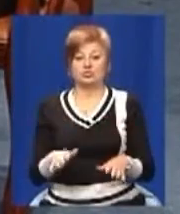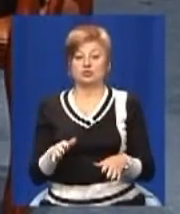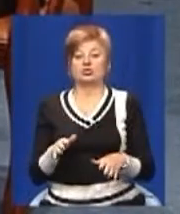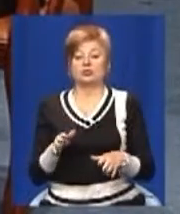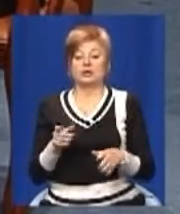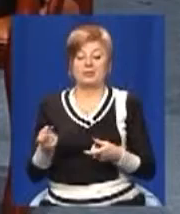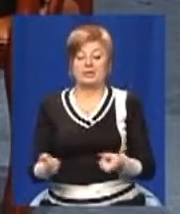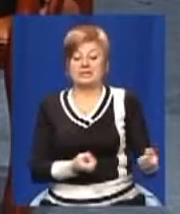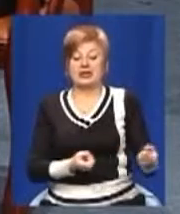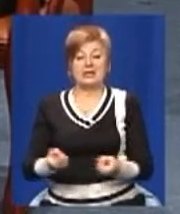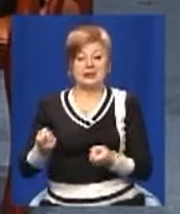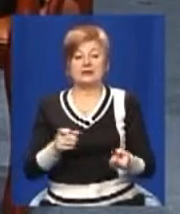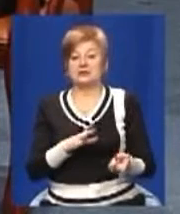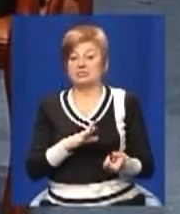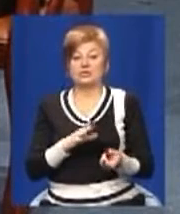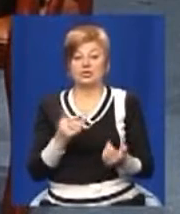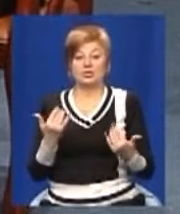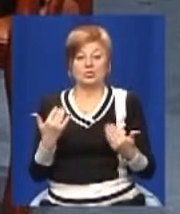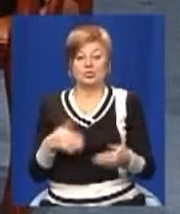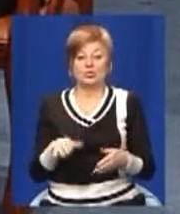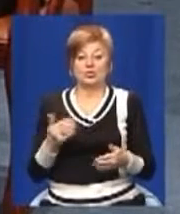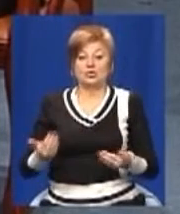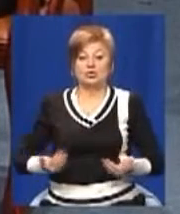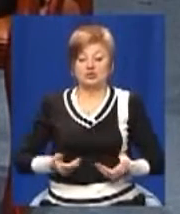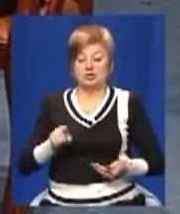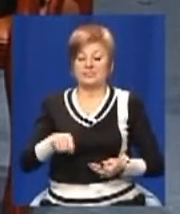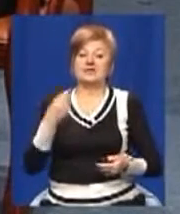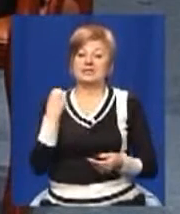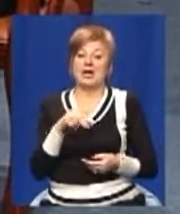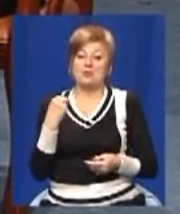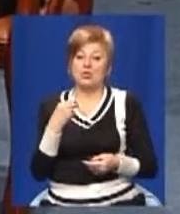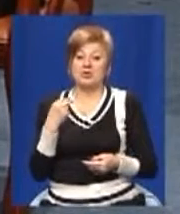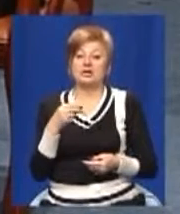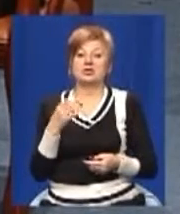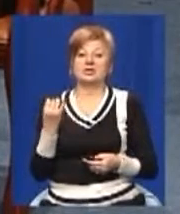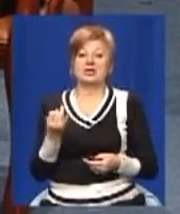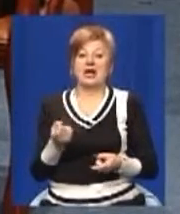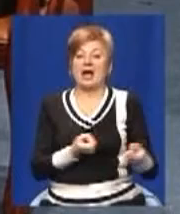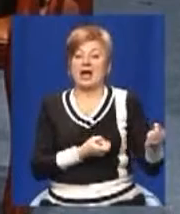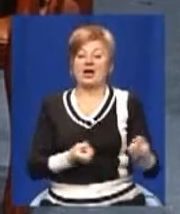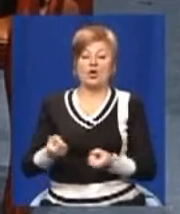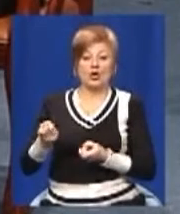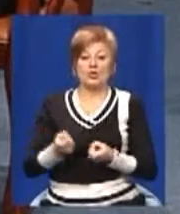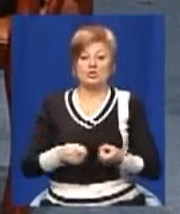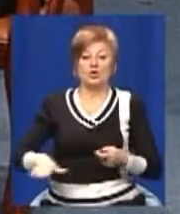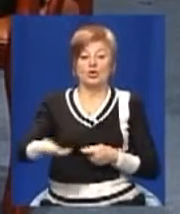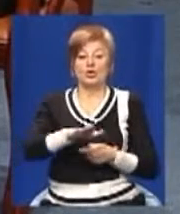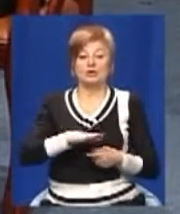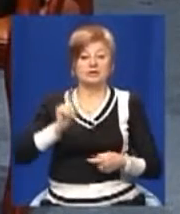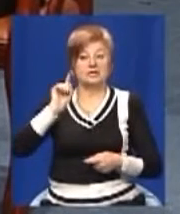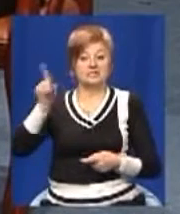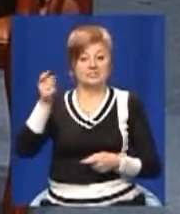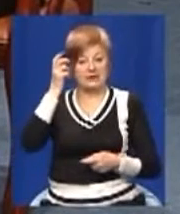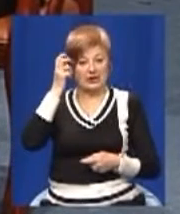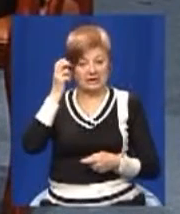були на ковзанах, бо ми вже живемо у Запоріжжі, а каток у нас у